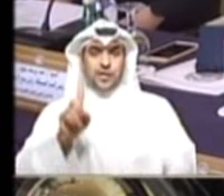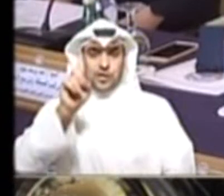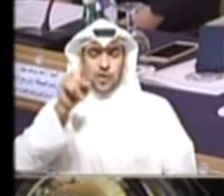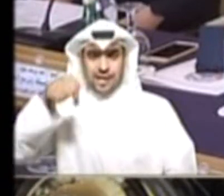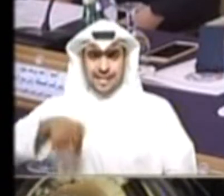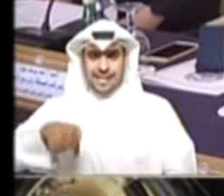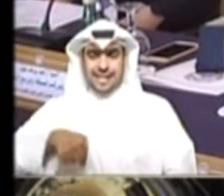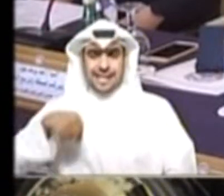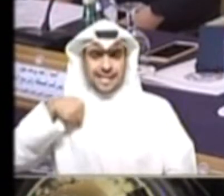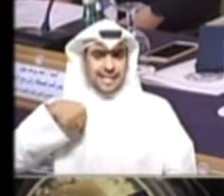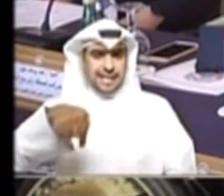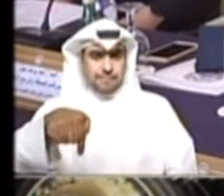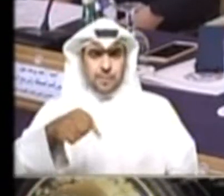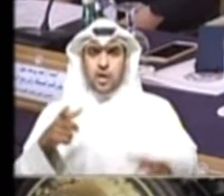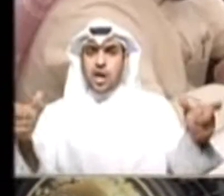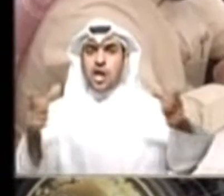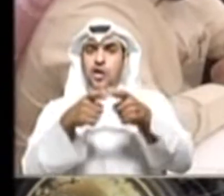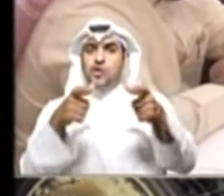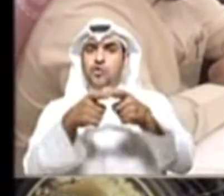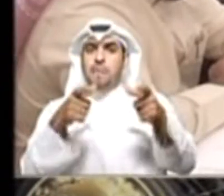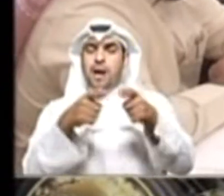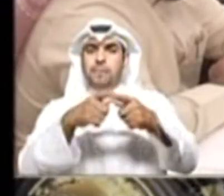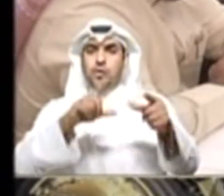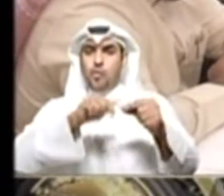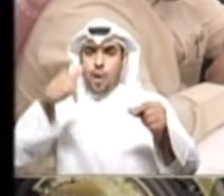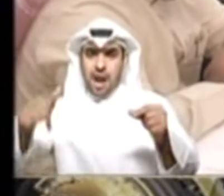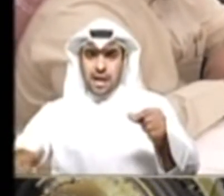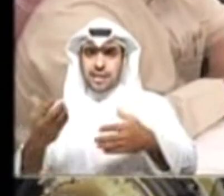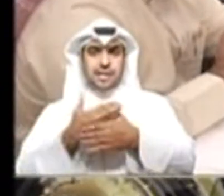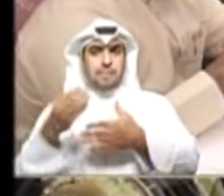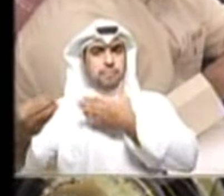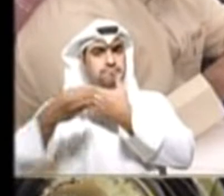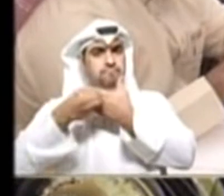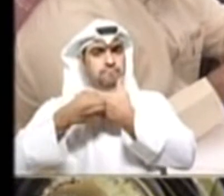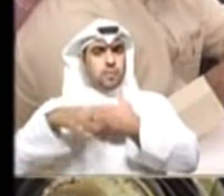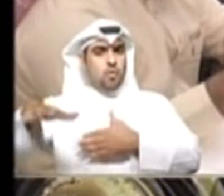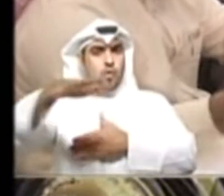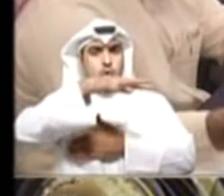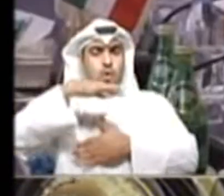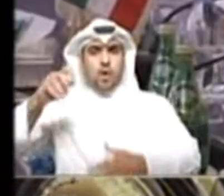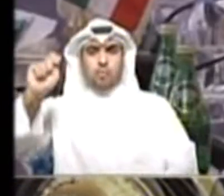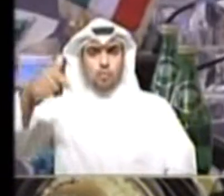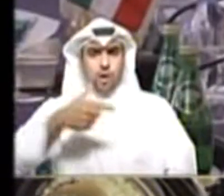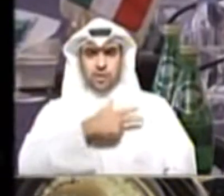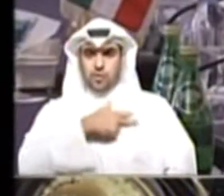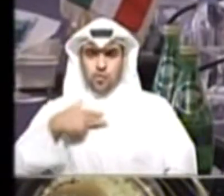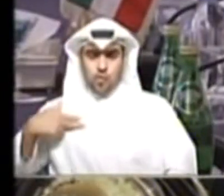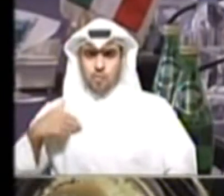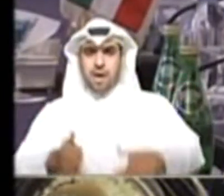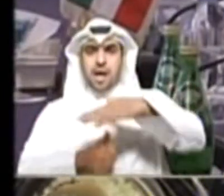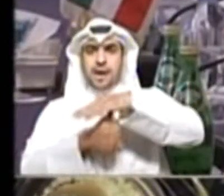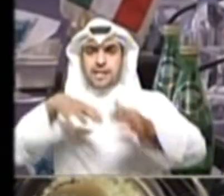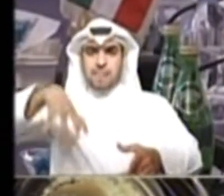الخليجي تأتي ترجمة لتوصيات أصحاب الجلالة والفخامة والسمو قادة دول المجلس حفظهم الله